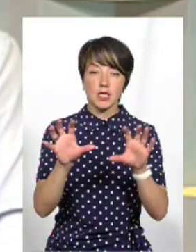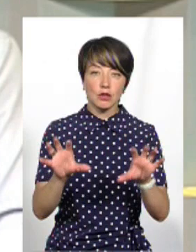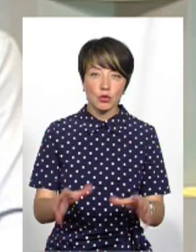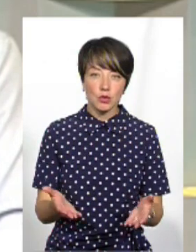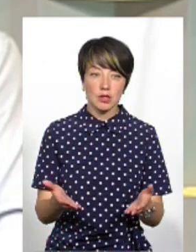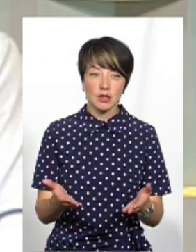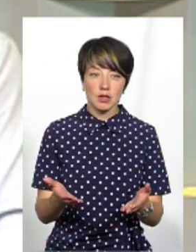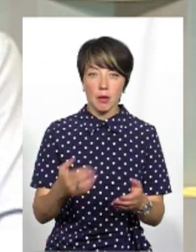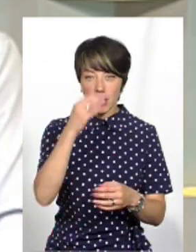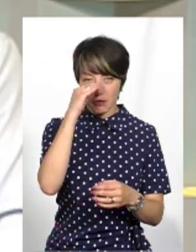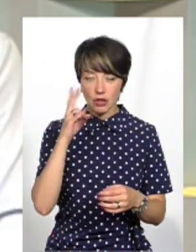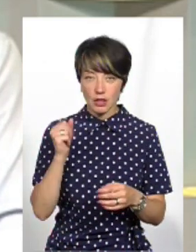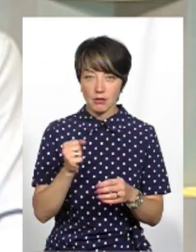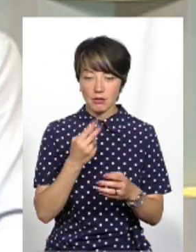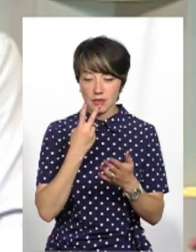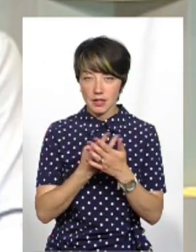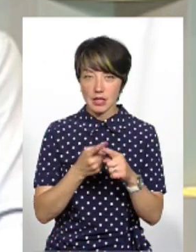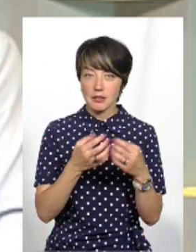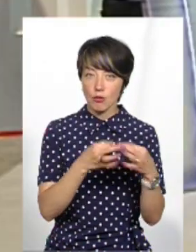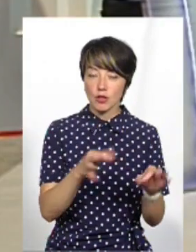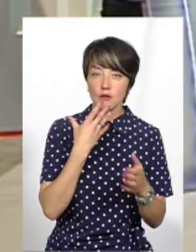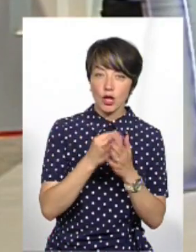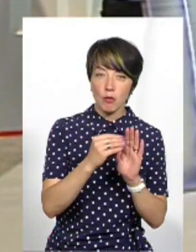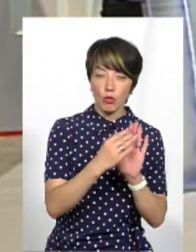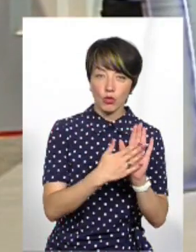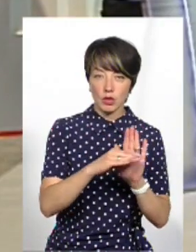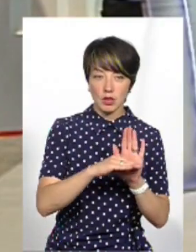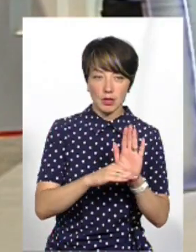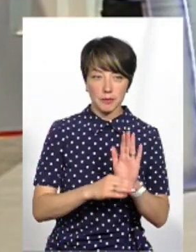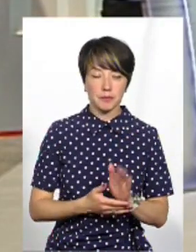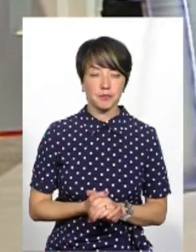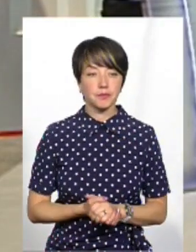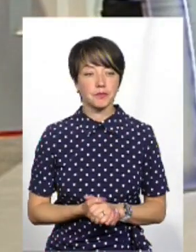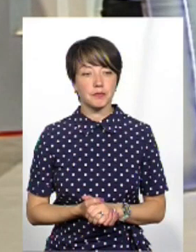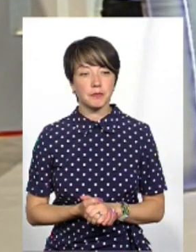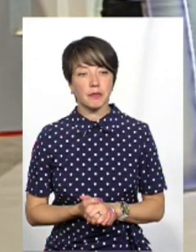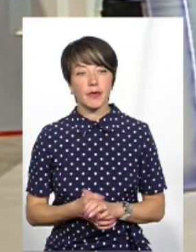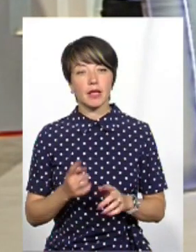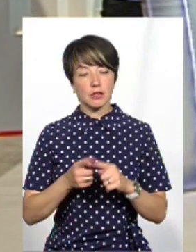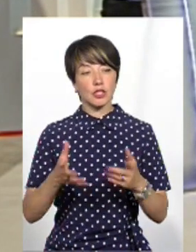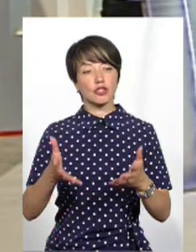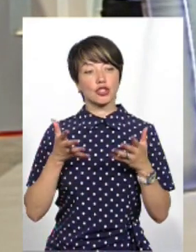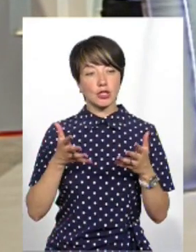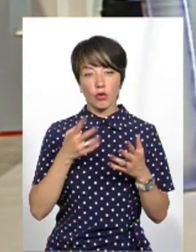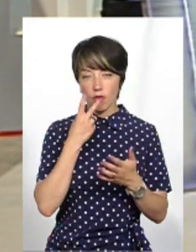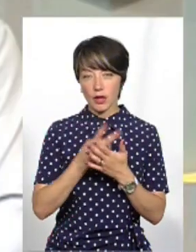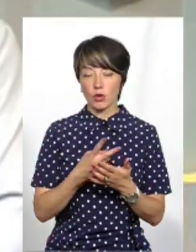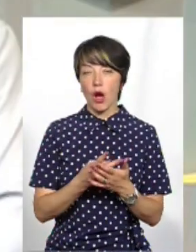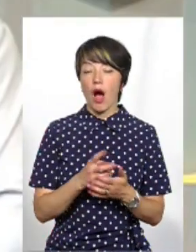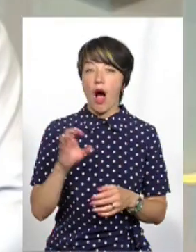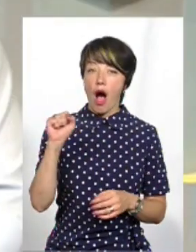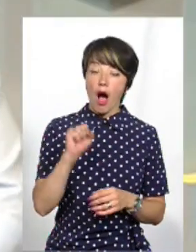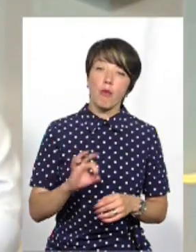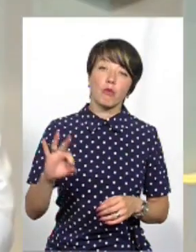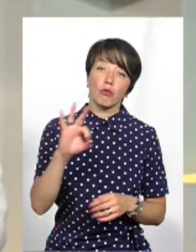ж таки, от, да, як у Батьківщини прослідковуються у свободи своєї пункти, про які пан Олег тільки що говорив. Оце от чітко прослідковується.